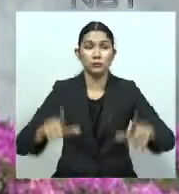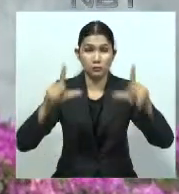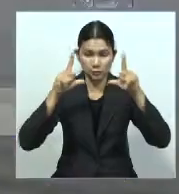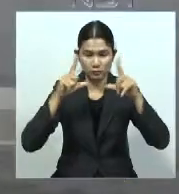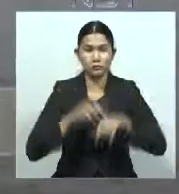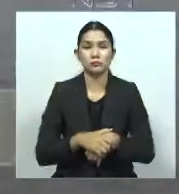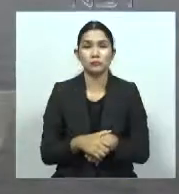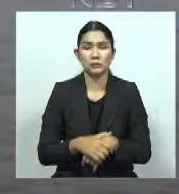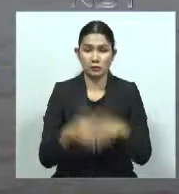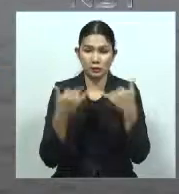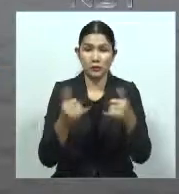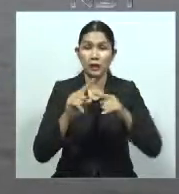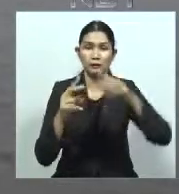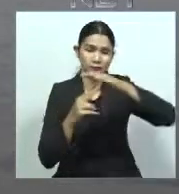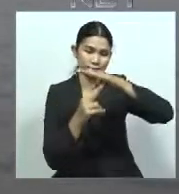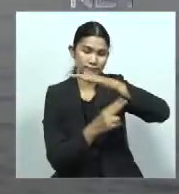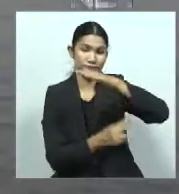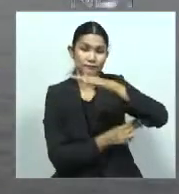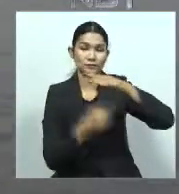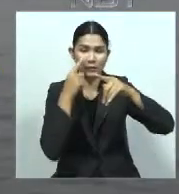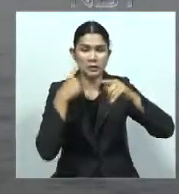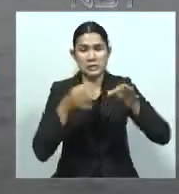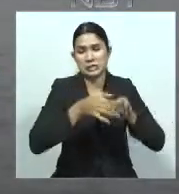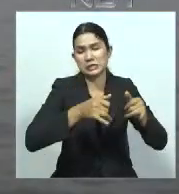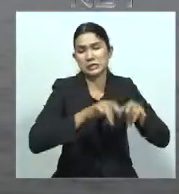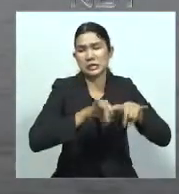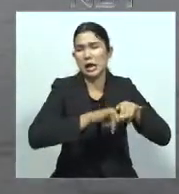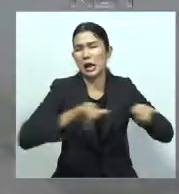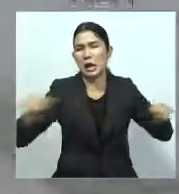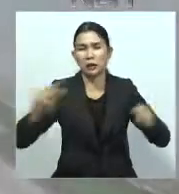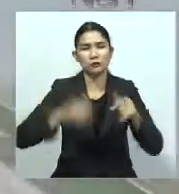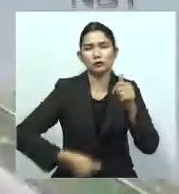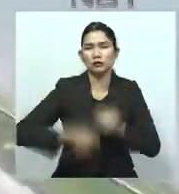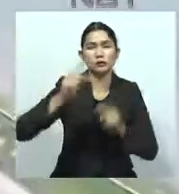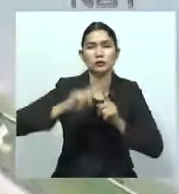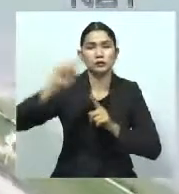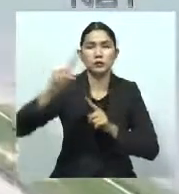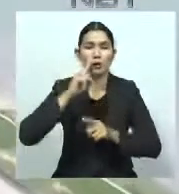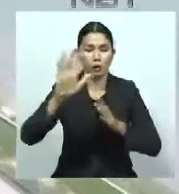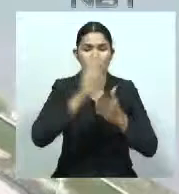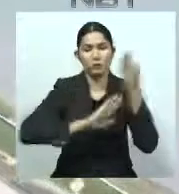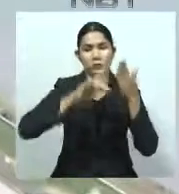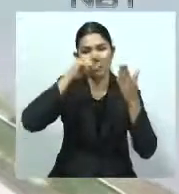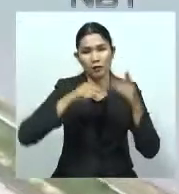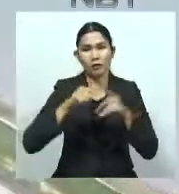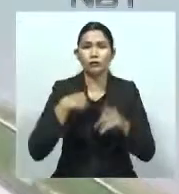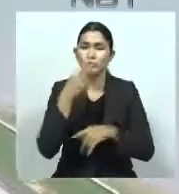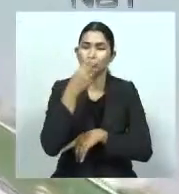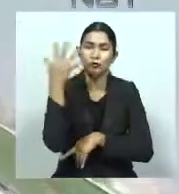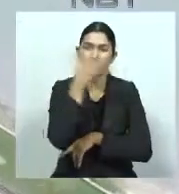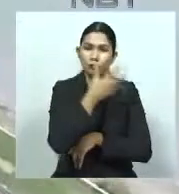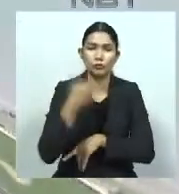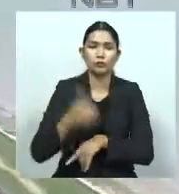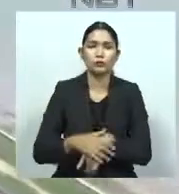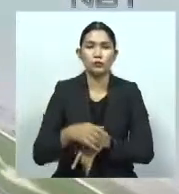ทุกวันนี้คือสะพานคอนกรีตที่ยาวที่สุดในประเทศไทยที่นับเป็นสะพานที่มีวิวทิวทัศน์ที่สวยงามแห่งหนึ่งจนกลายเป็นสถาน